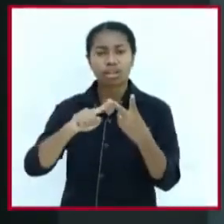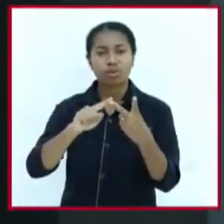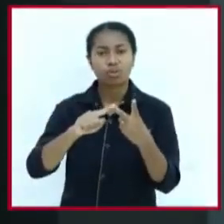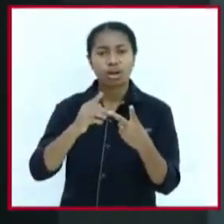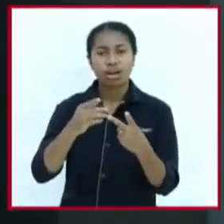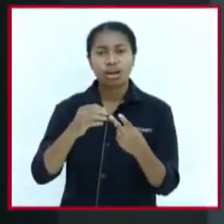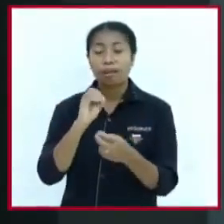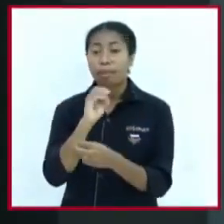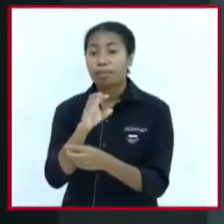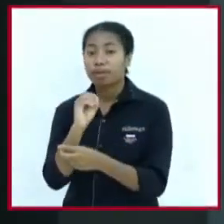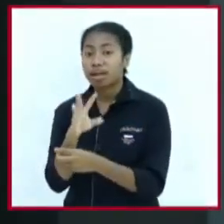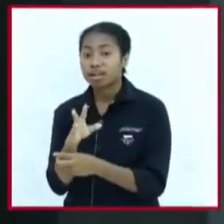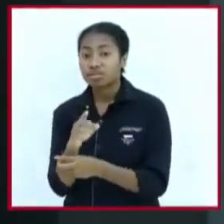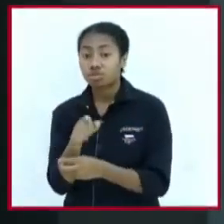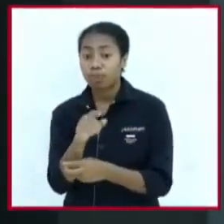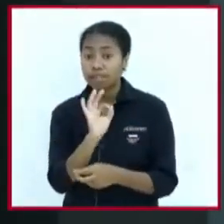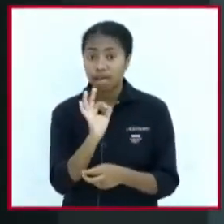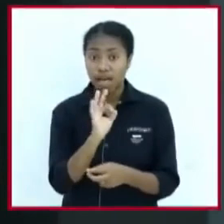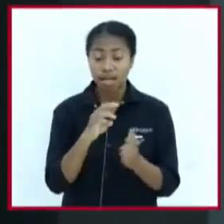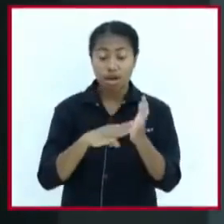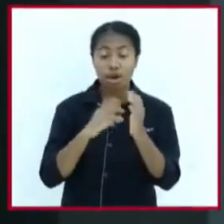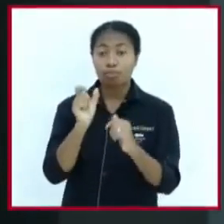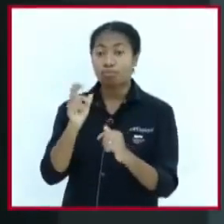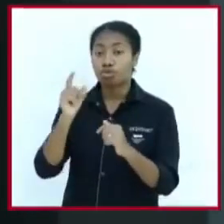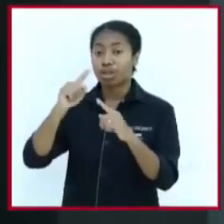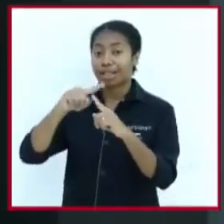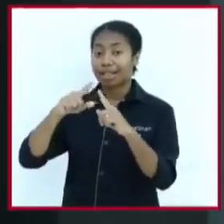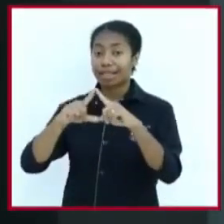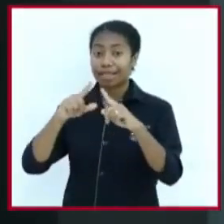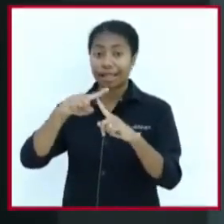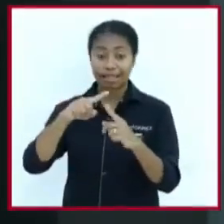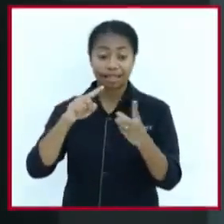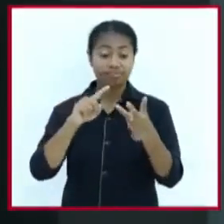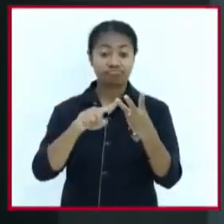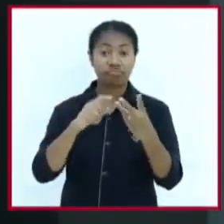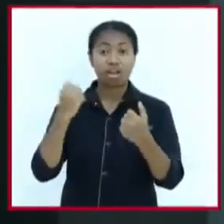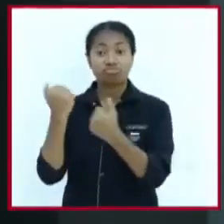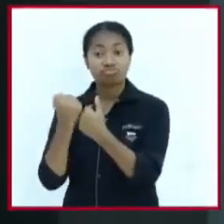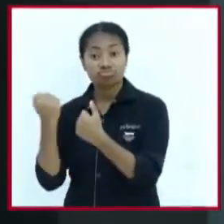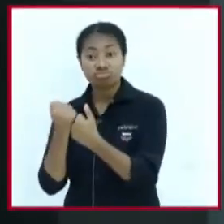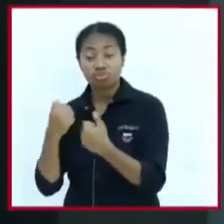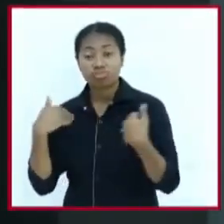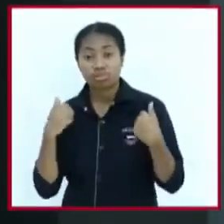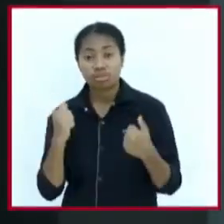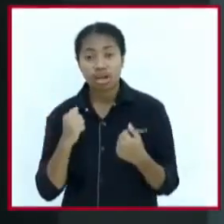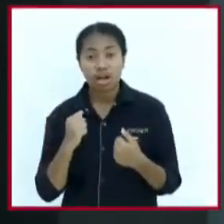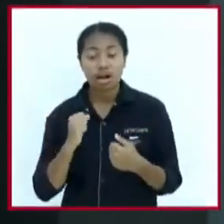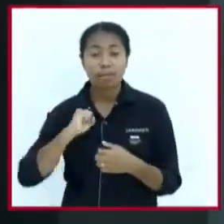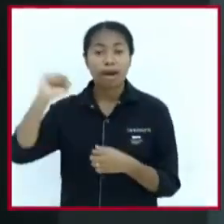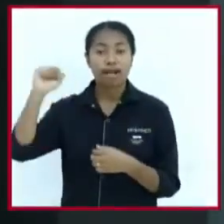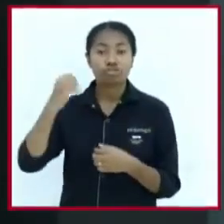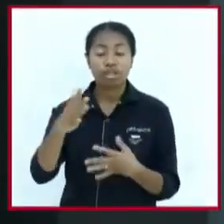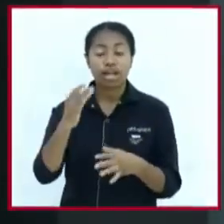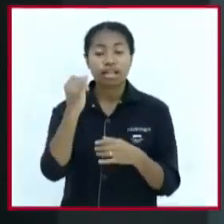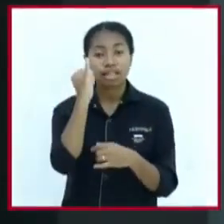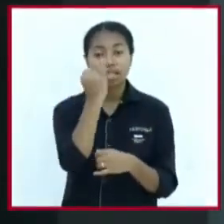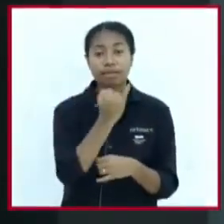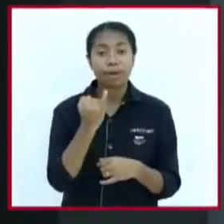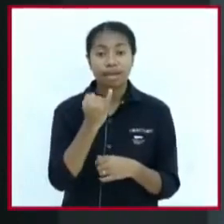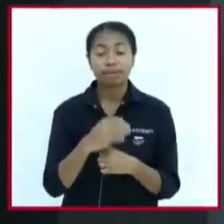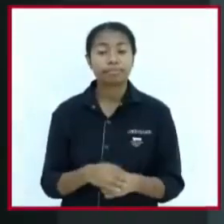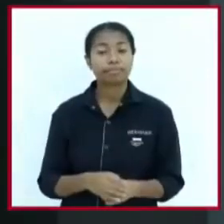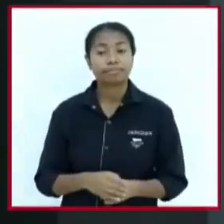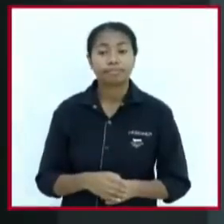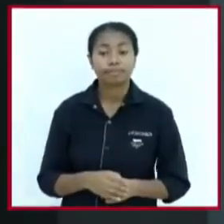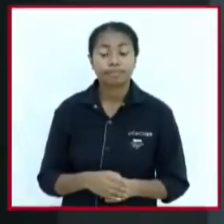menasihati supaya tidak murtad dan yang ketiga nongkrong mereka supaya maju dalam iman Nah